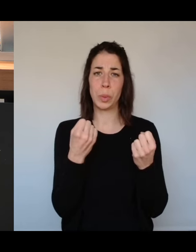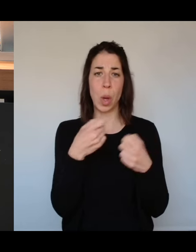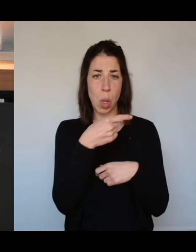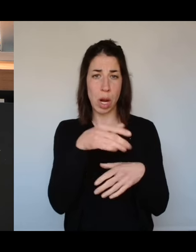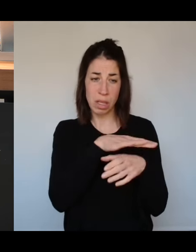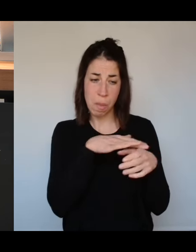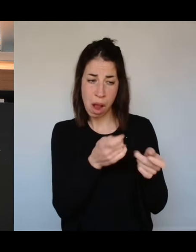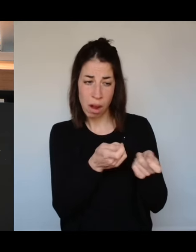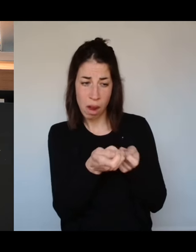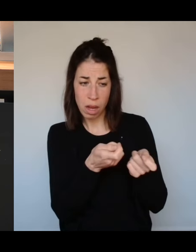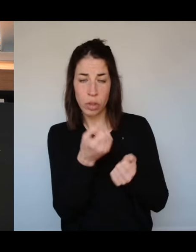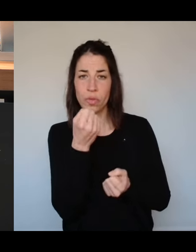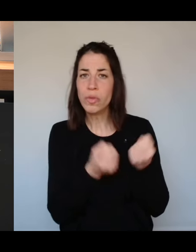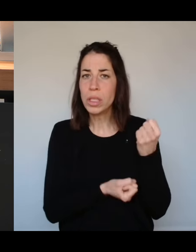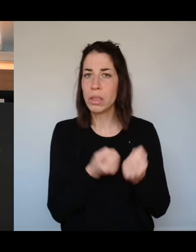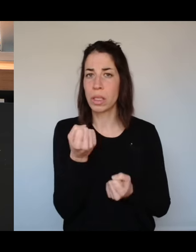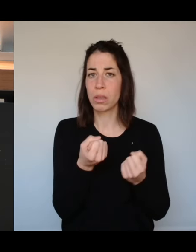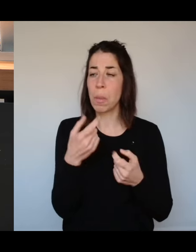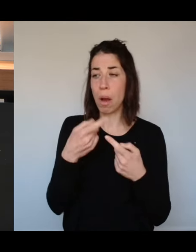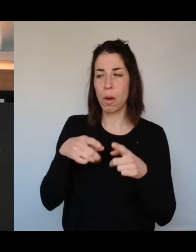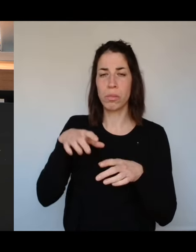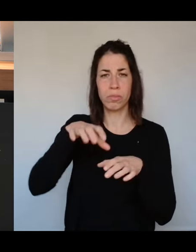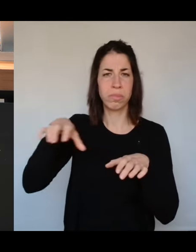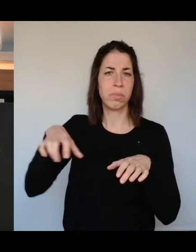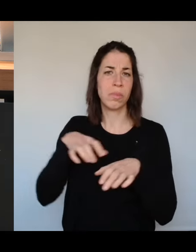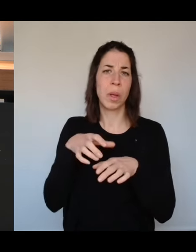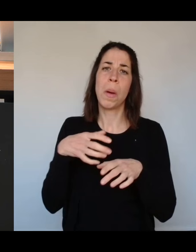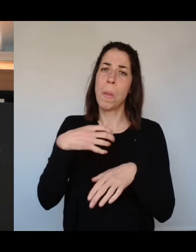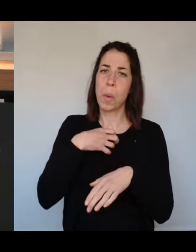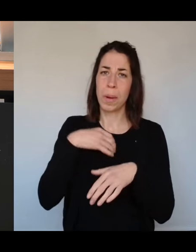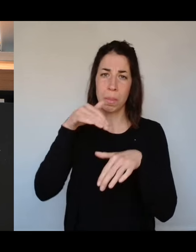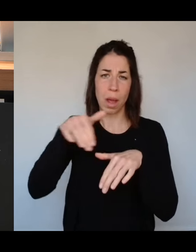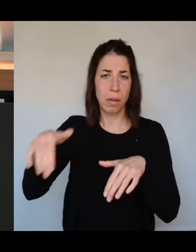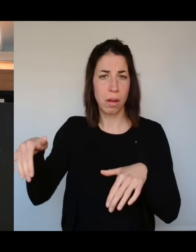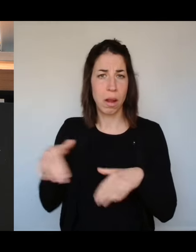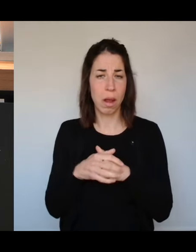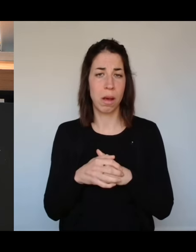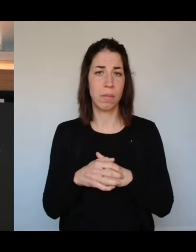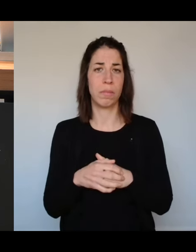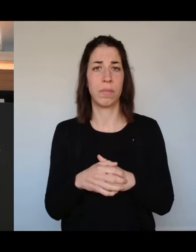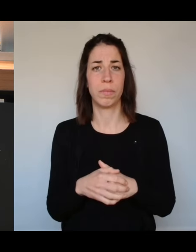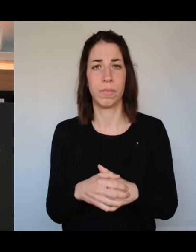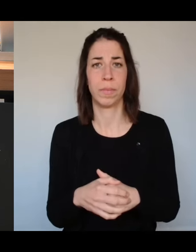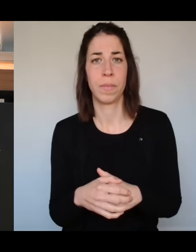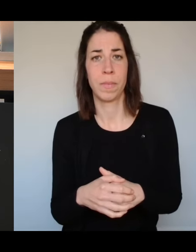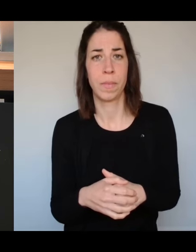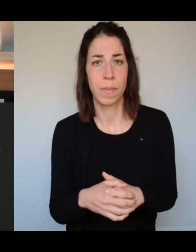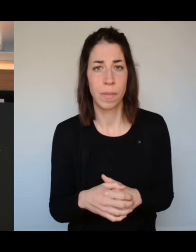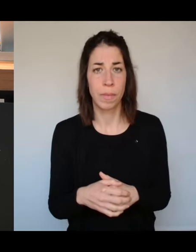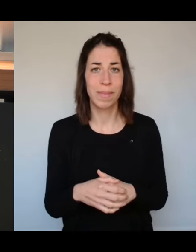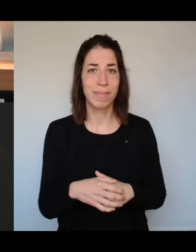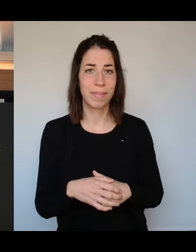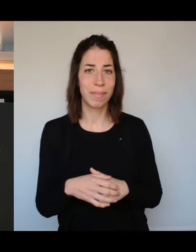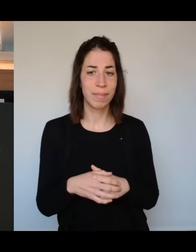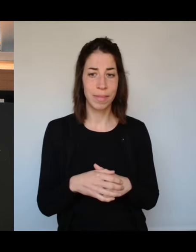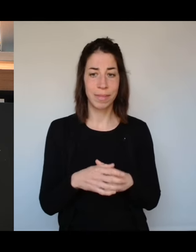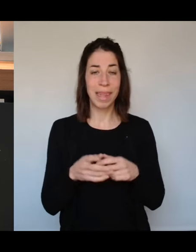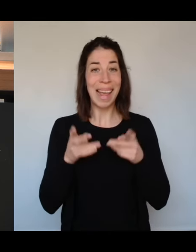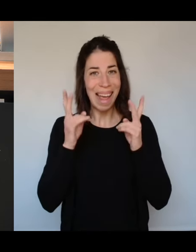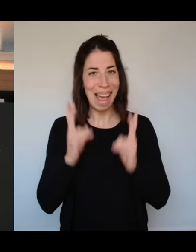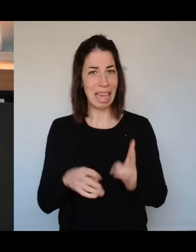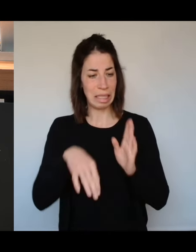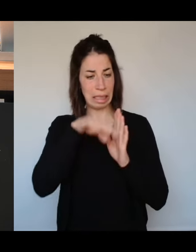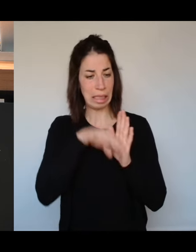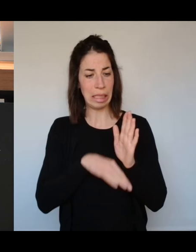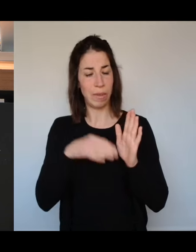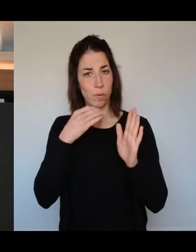des Rechts setzt voraus, dass Recht durchgesetzt wird und Unrecht unterbunden wird. Dazu